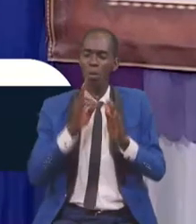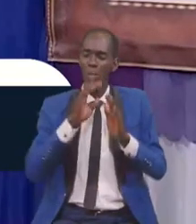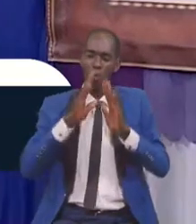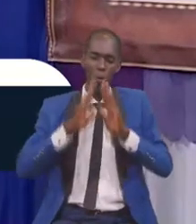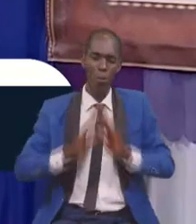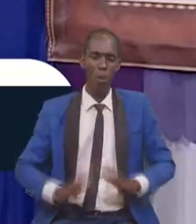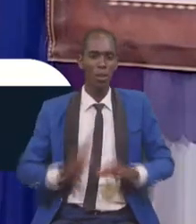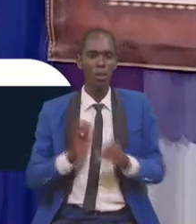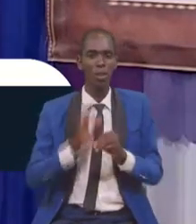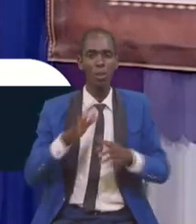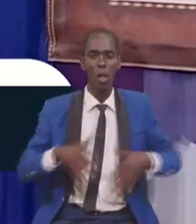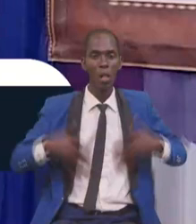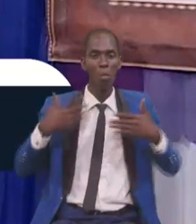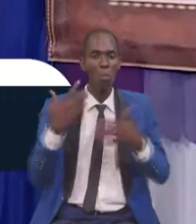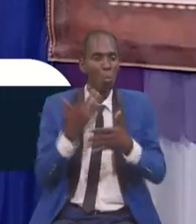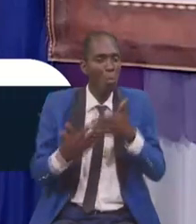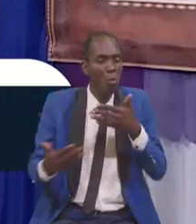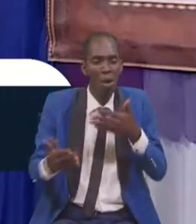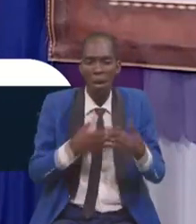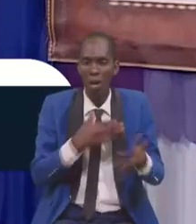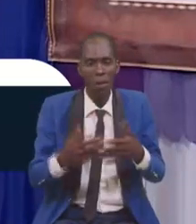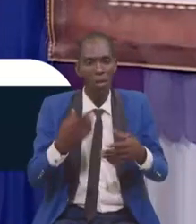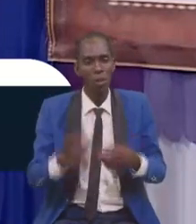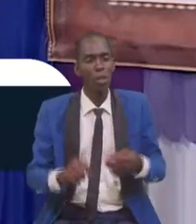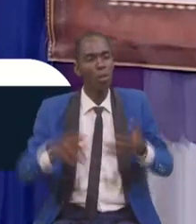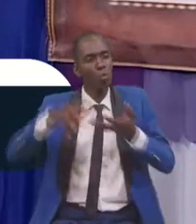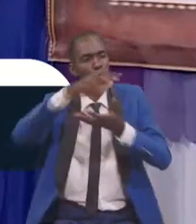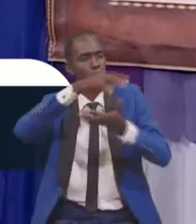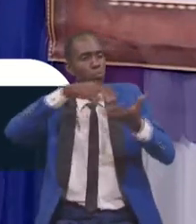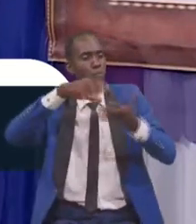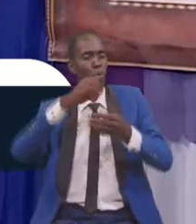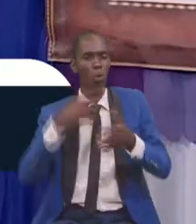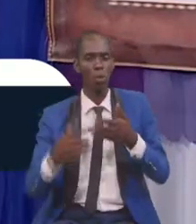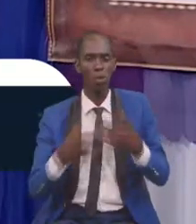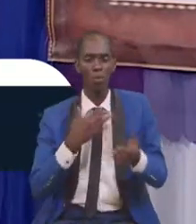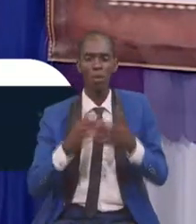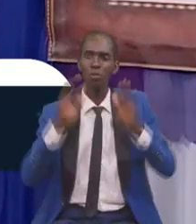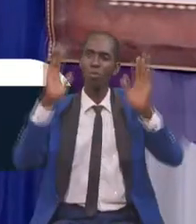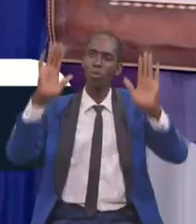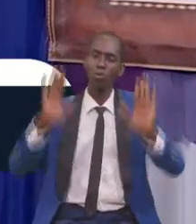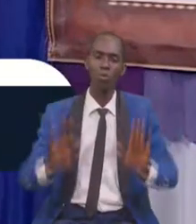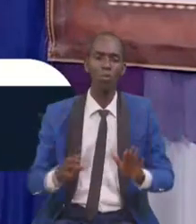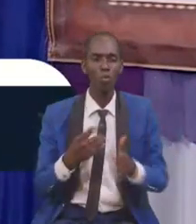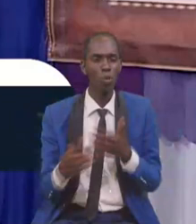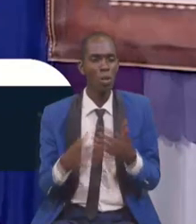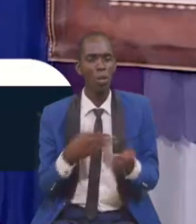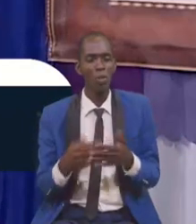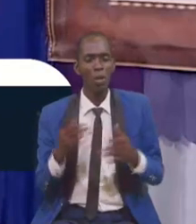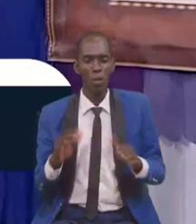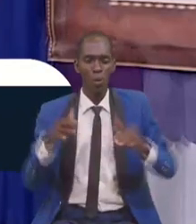votre vie. Quelle que soit la tempête, quelle que soit la turbulence, quelles que